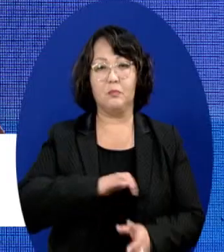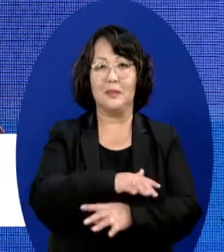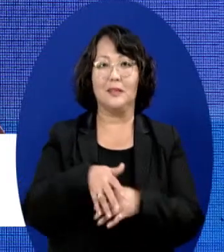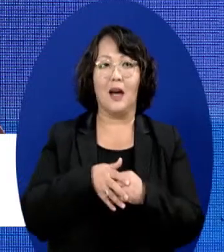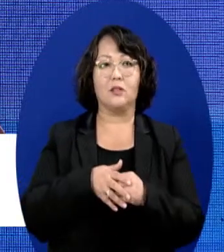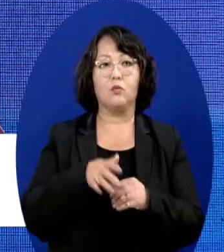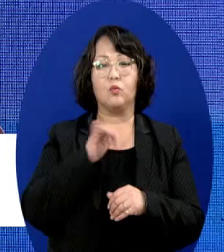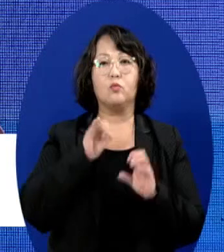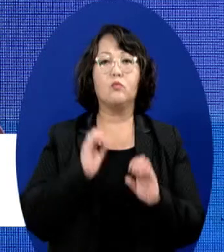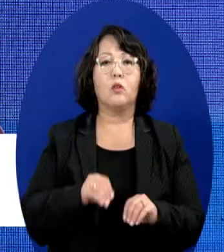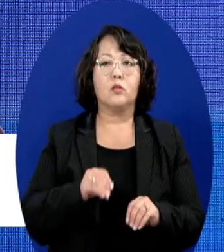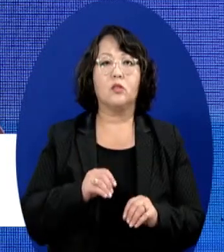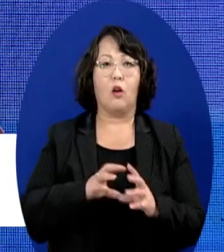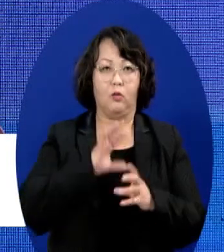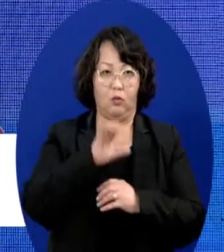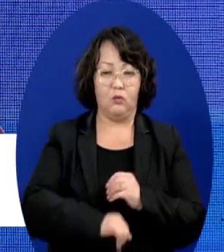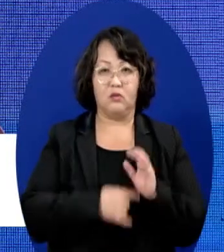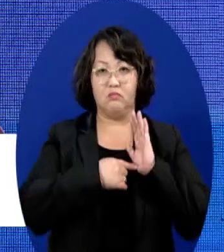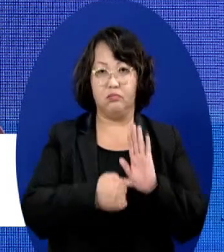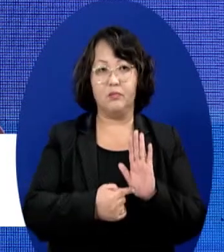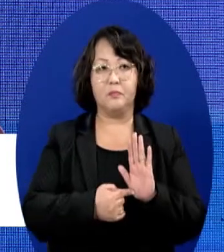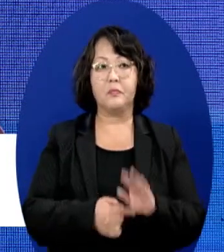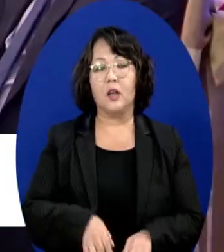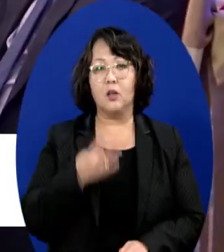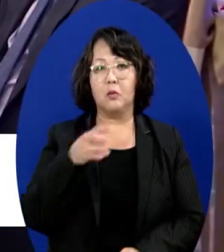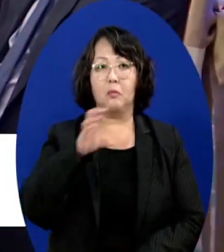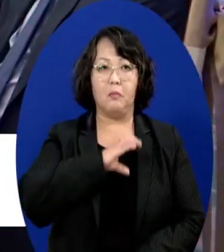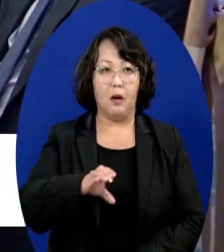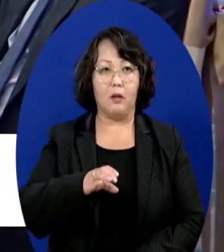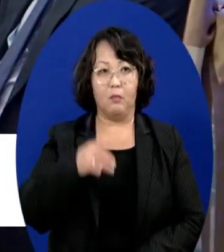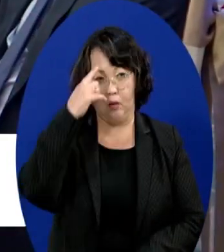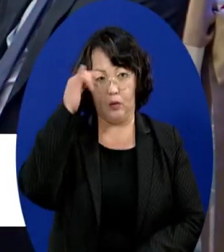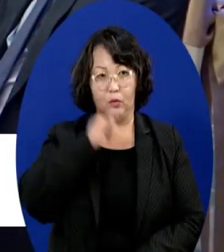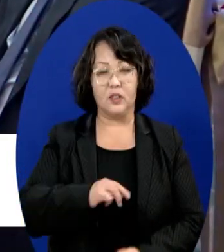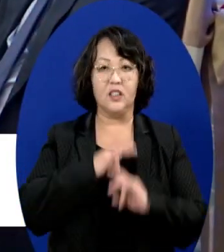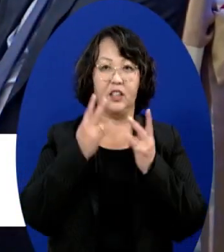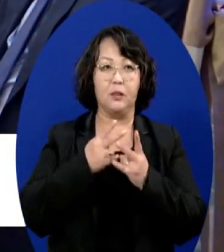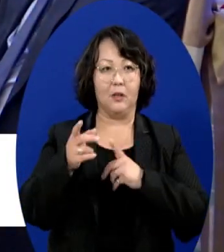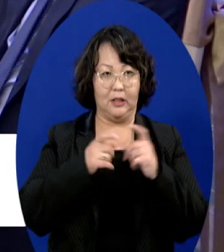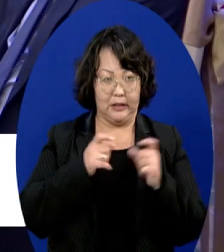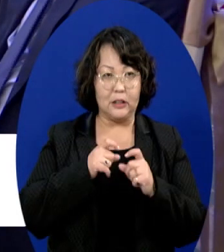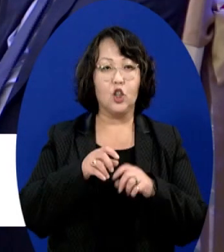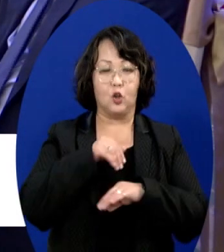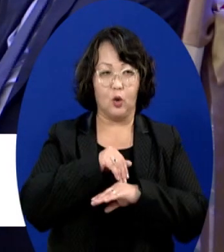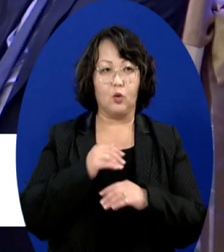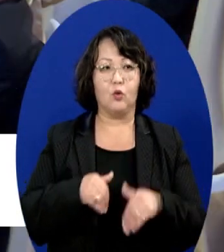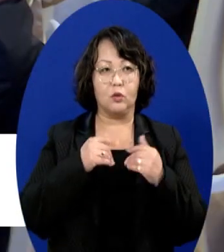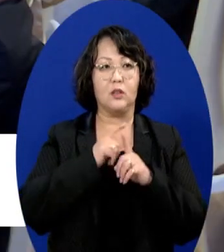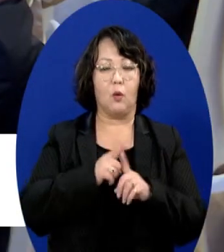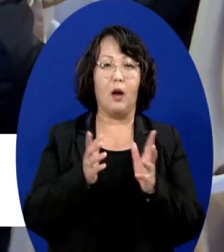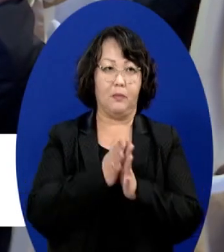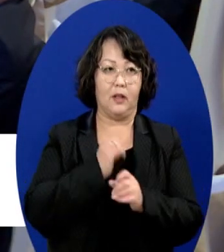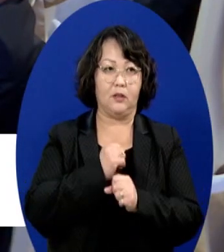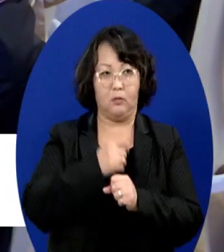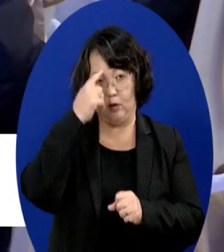тусгаар тогтносон улс юм а гэдгийг дэлхийн нийтэд тунхаглаж байлаа. Нэгдсэн үндэсний байгууллага Монгол улсын нийгэм эдийн засаг доктортой өвчлийн хүрээнд хамтран ажиллаж